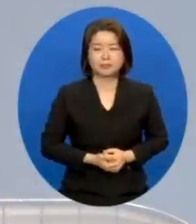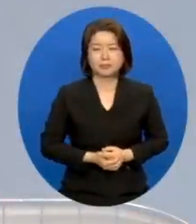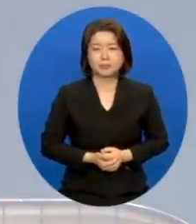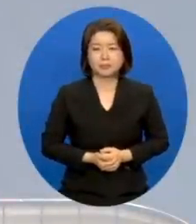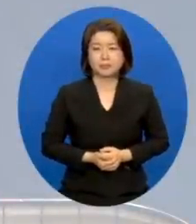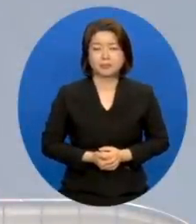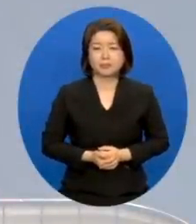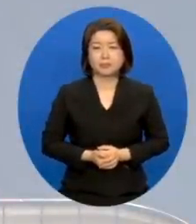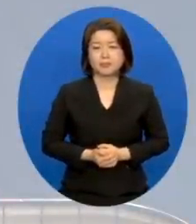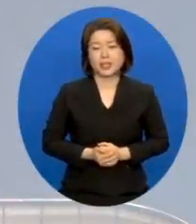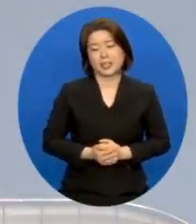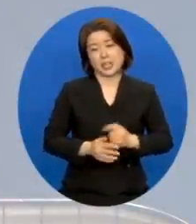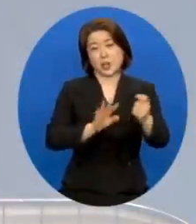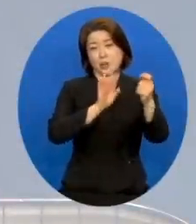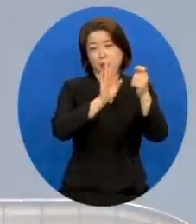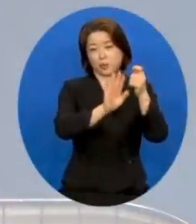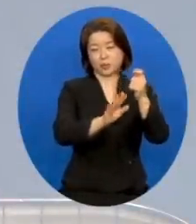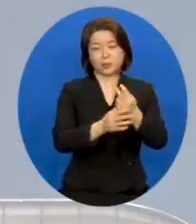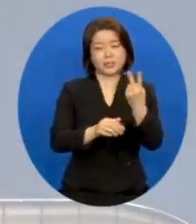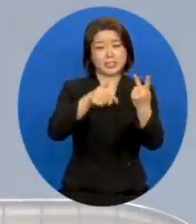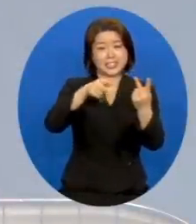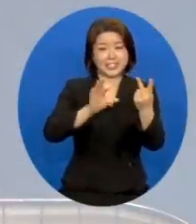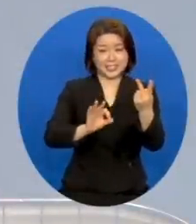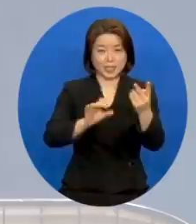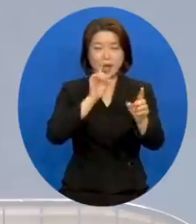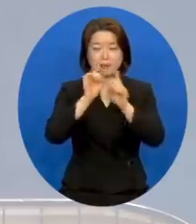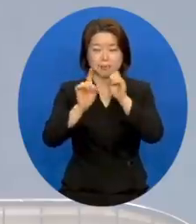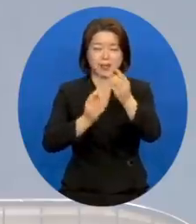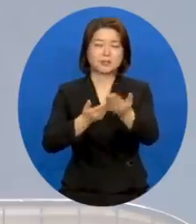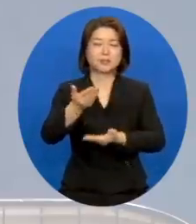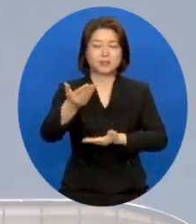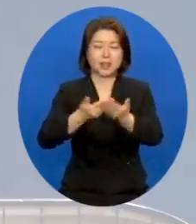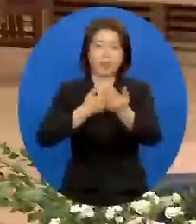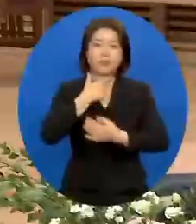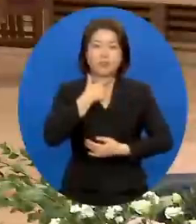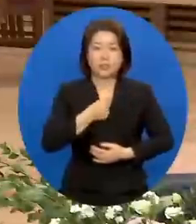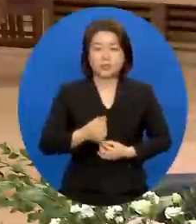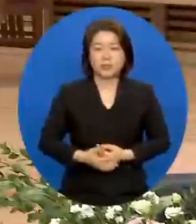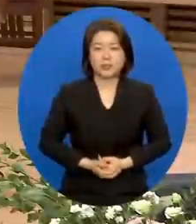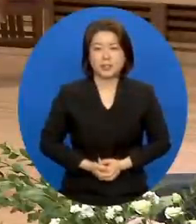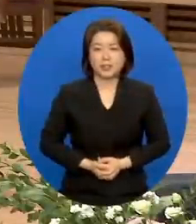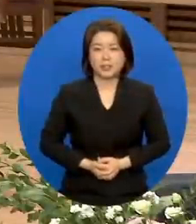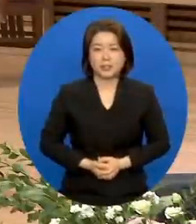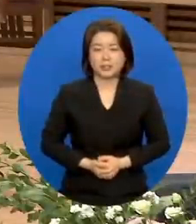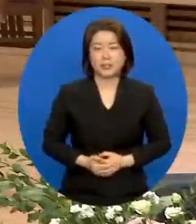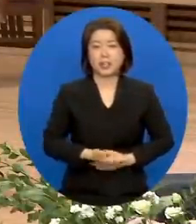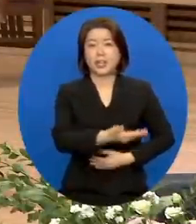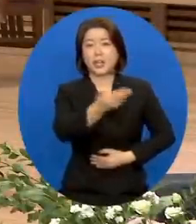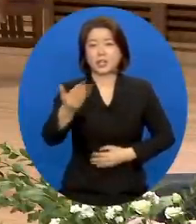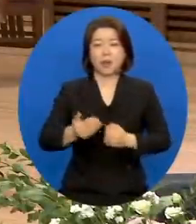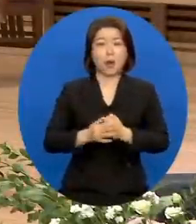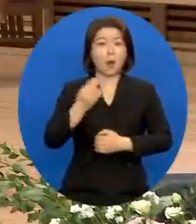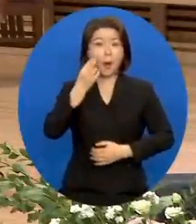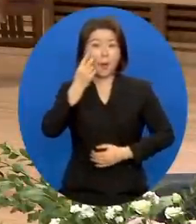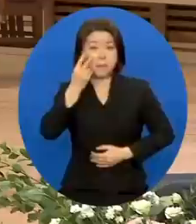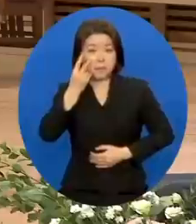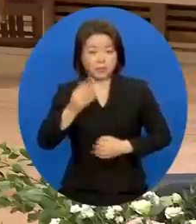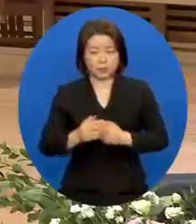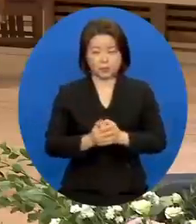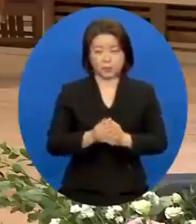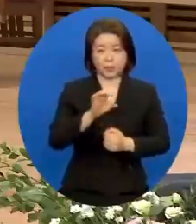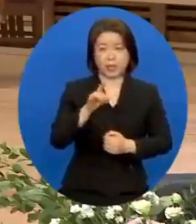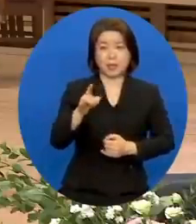자 이제는 고린도 후소 2장의 말씀을 나누려고 합니다 아 여러분 미국 아